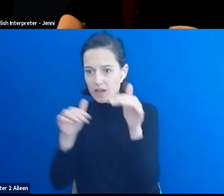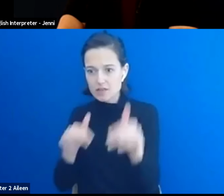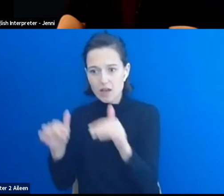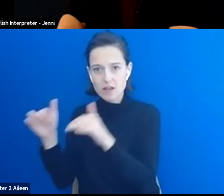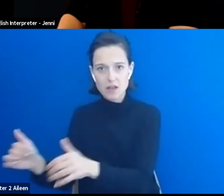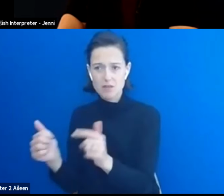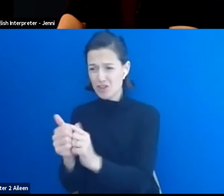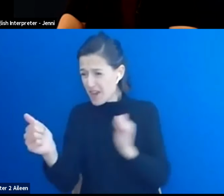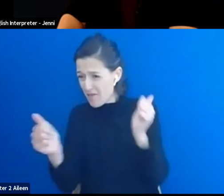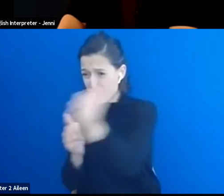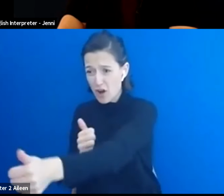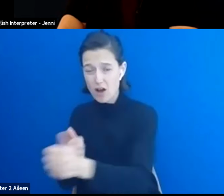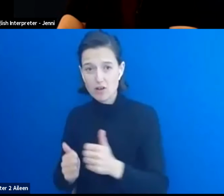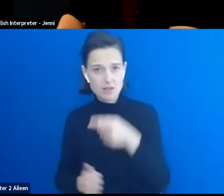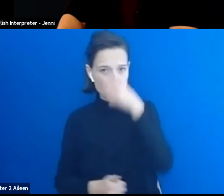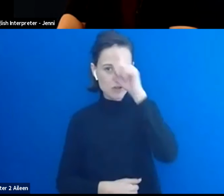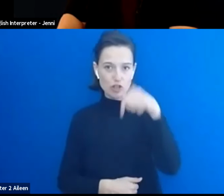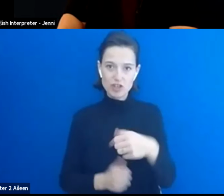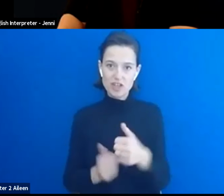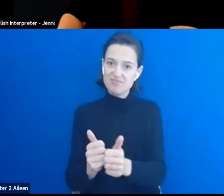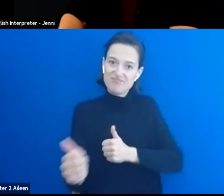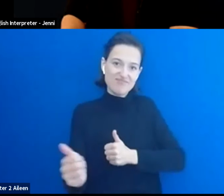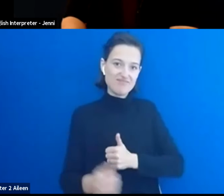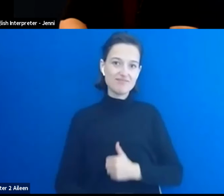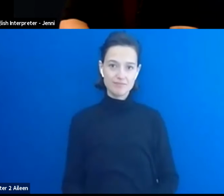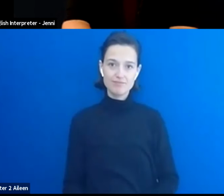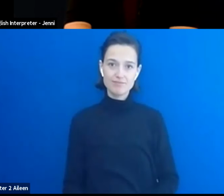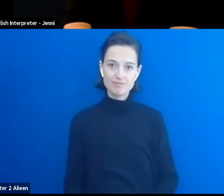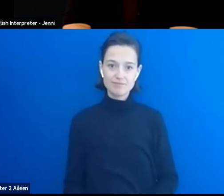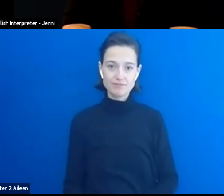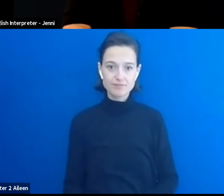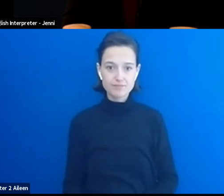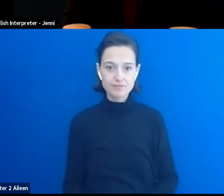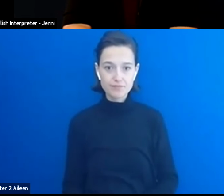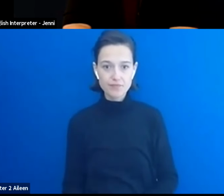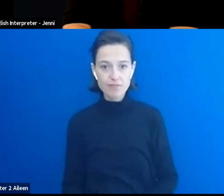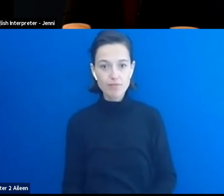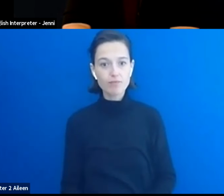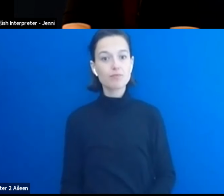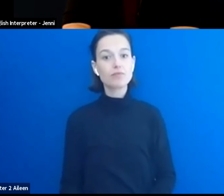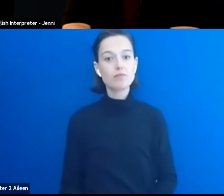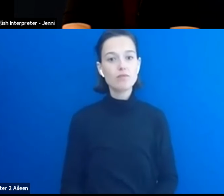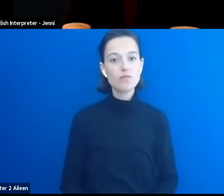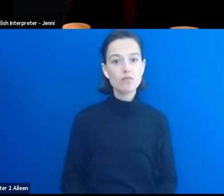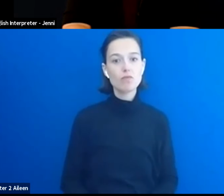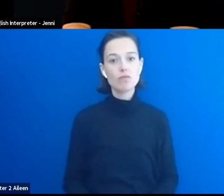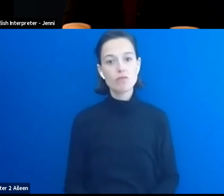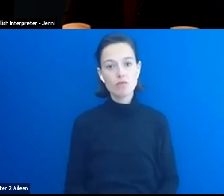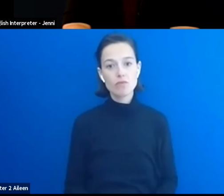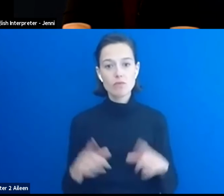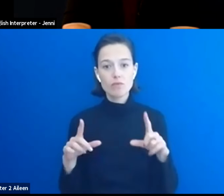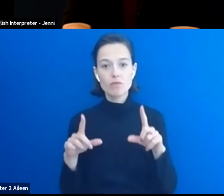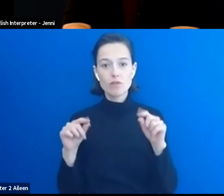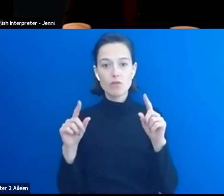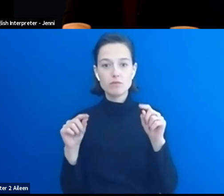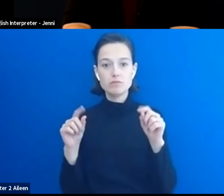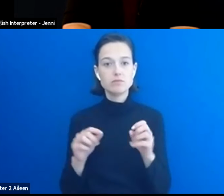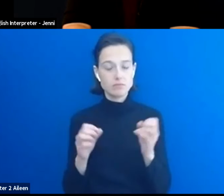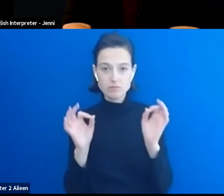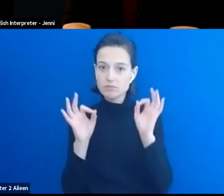weiter. Mhm. Gutes Stichwort, es soll selbstverständlich werden, es soll auf die Privatwirtschaft überschwappen. Wir haben ja